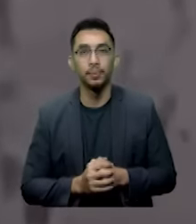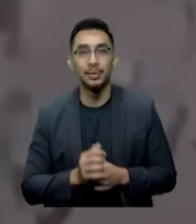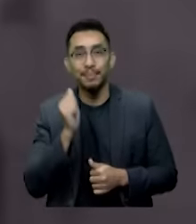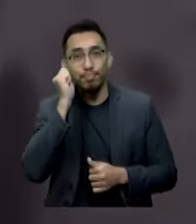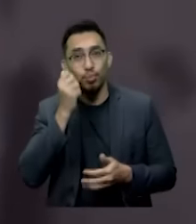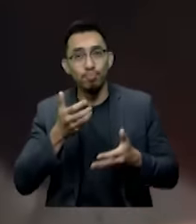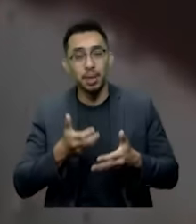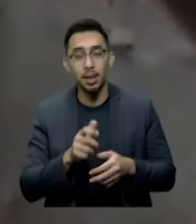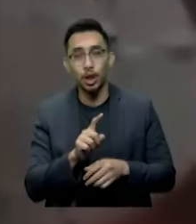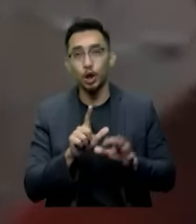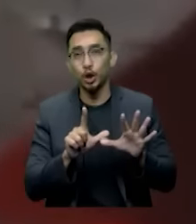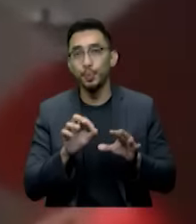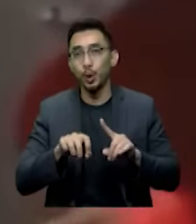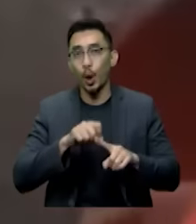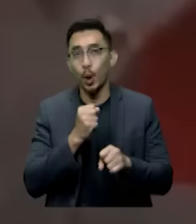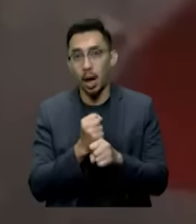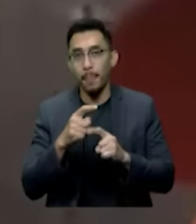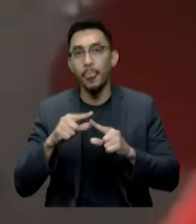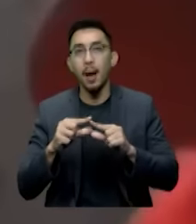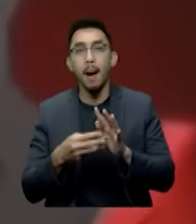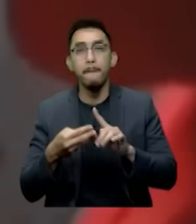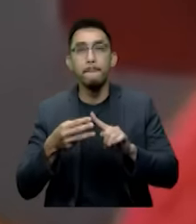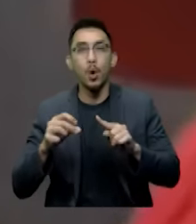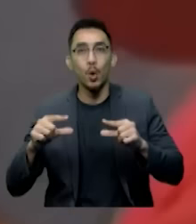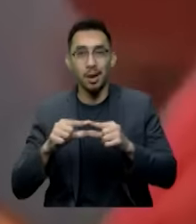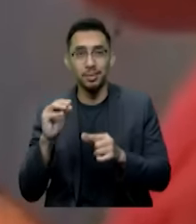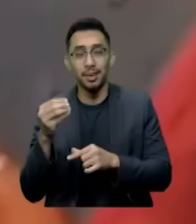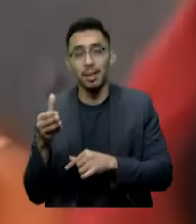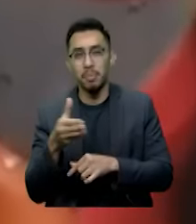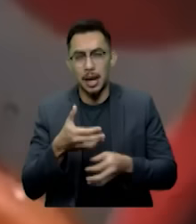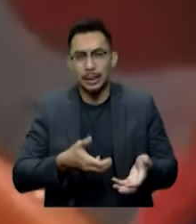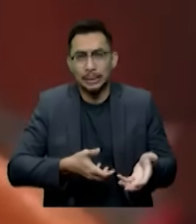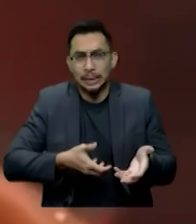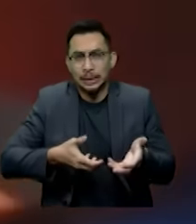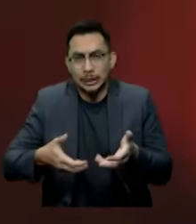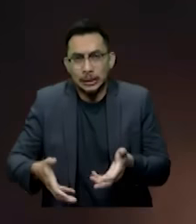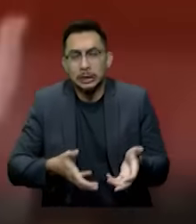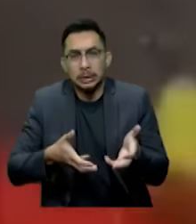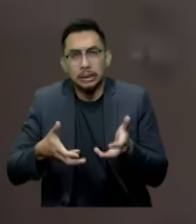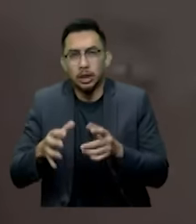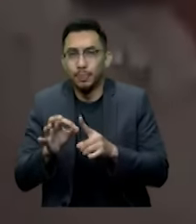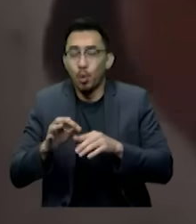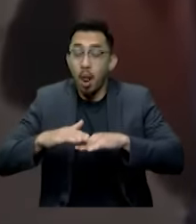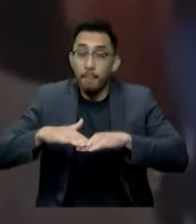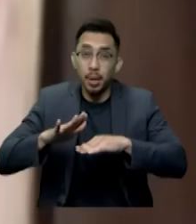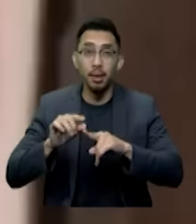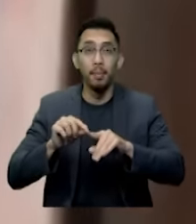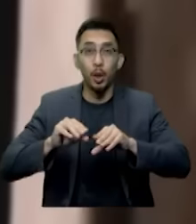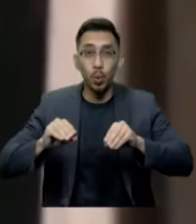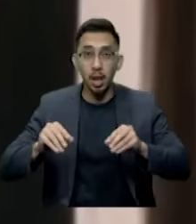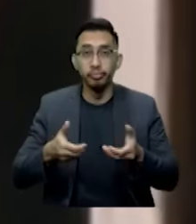Evakuasi ibu berbobot 170 kg di Tambora, Jakarta Barat berlangsung dramatis, melibatkan puluhan petugas damkar dan Satpol